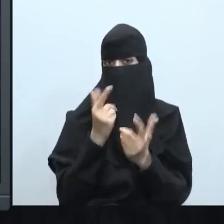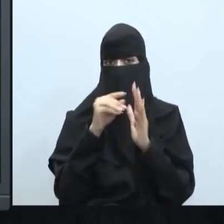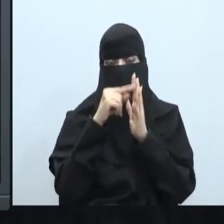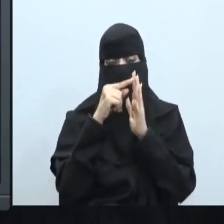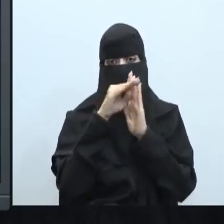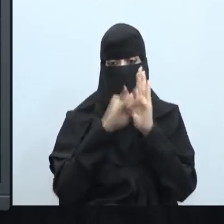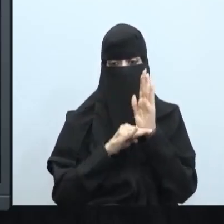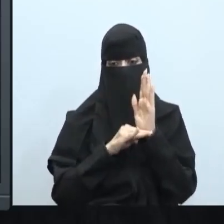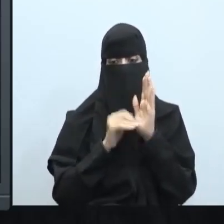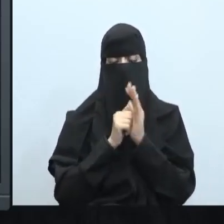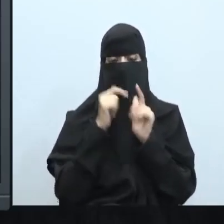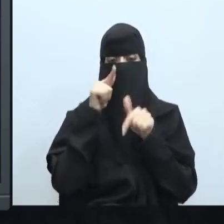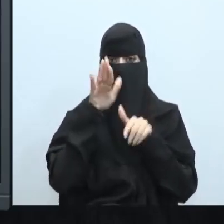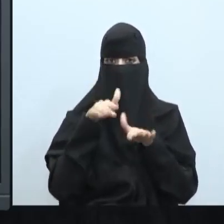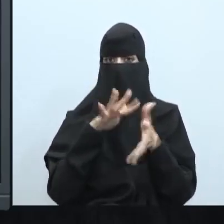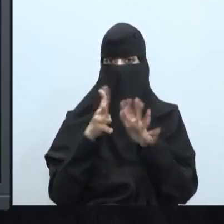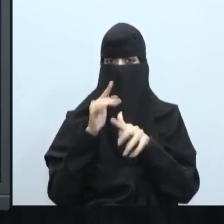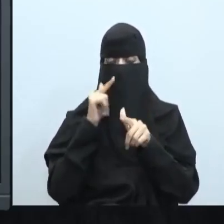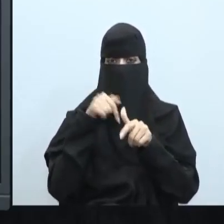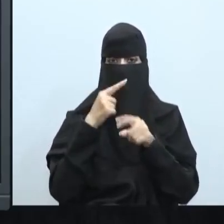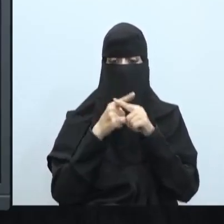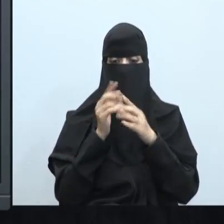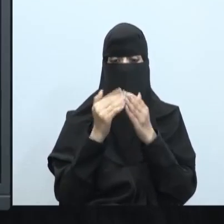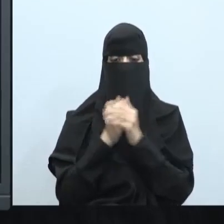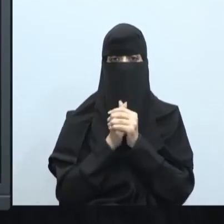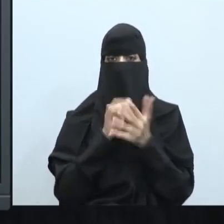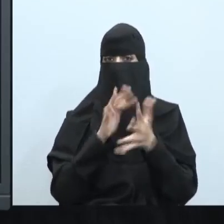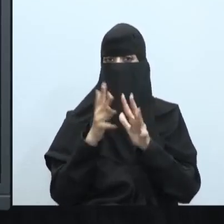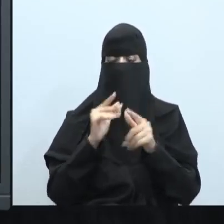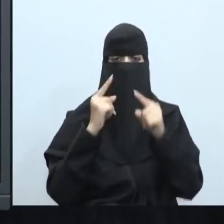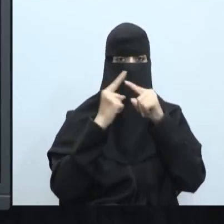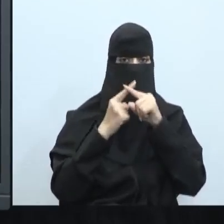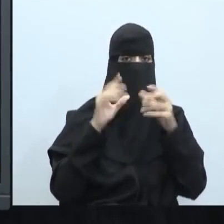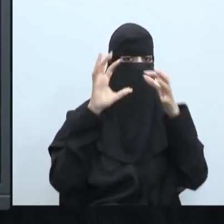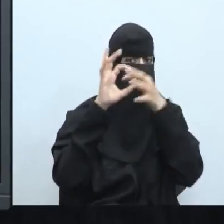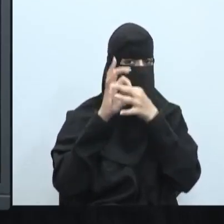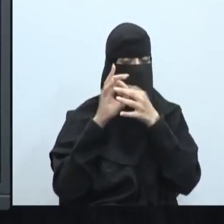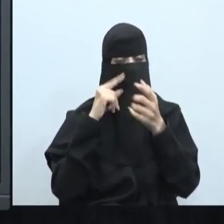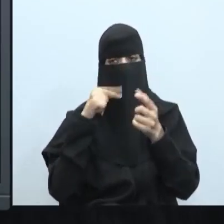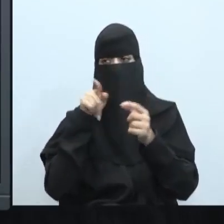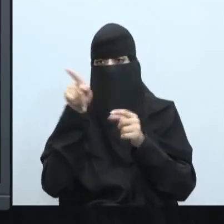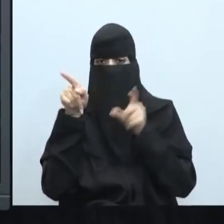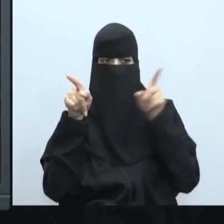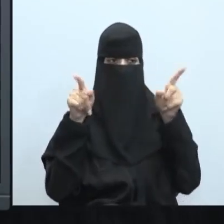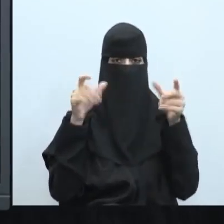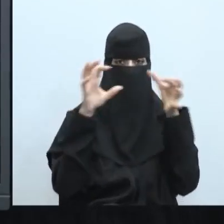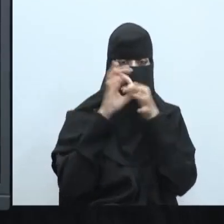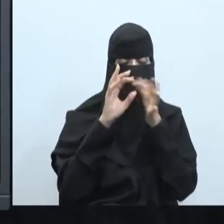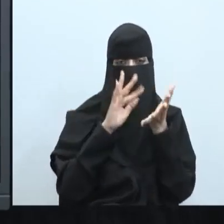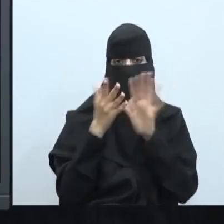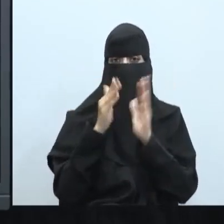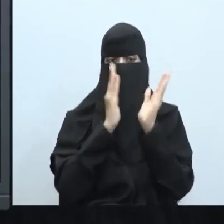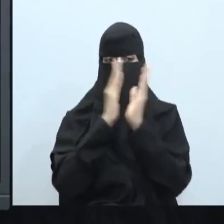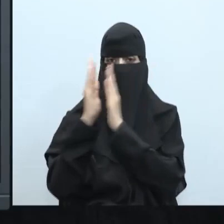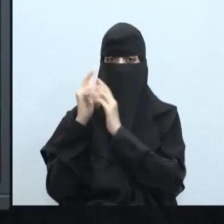اثناء تنفيذ البرنامج وجد هنالك خطا اما يكون خطا في عمليه الربط بين مكونات البرنامج او بين